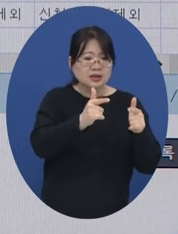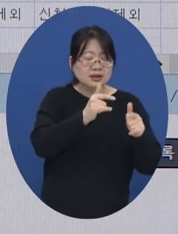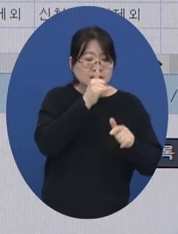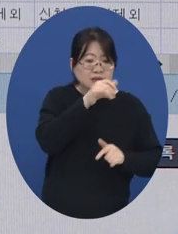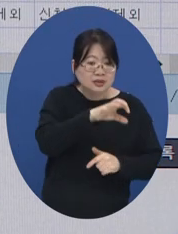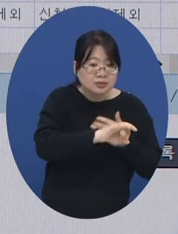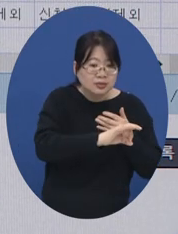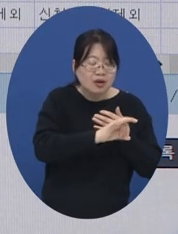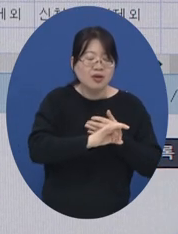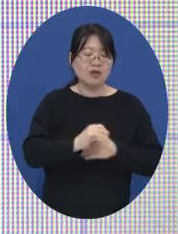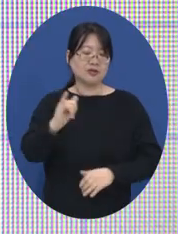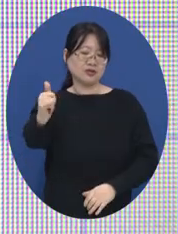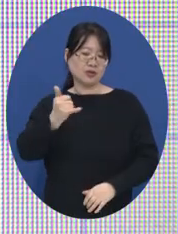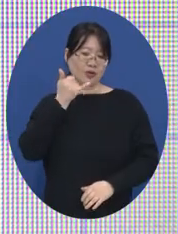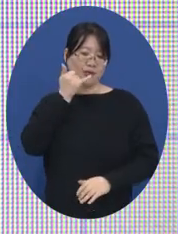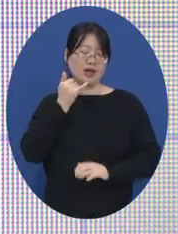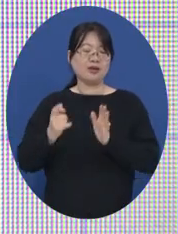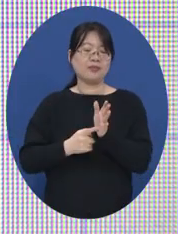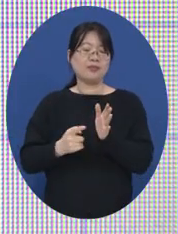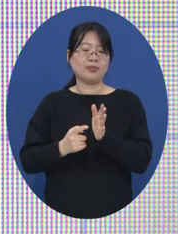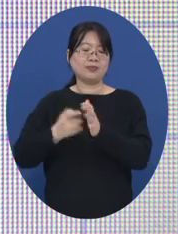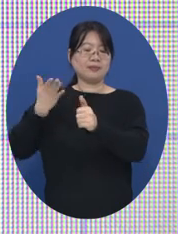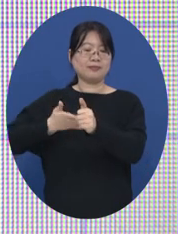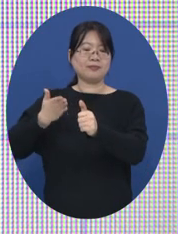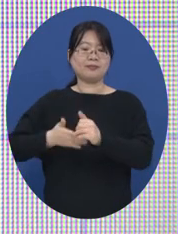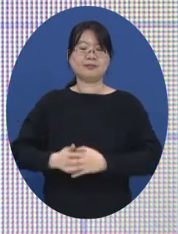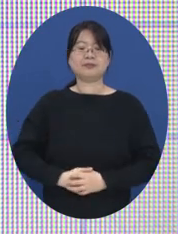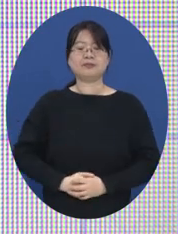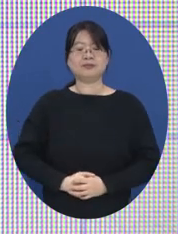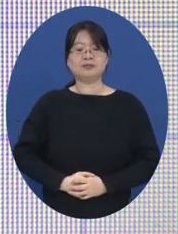경기도 콜센터 로 연락해 달라고 당부했습니다